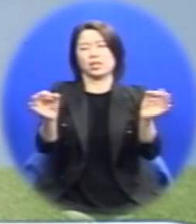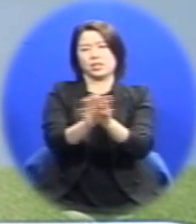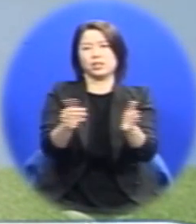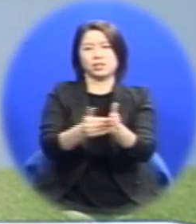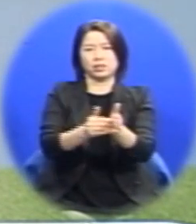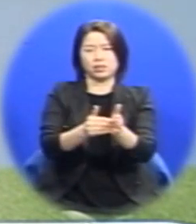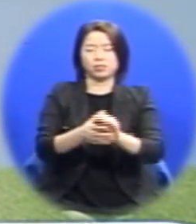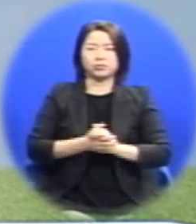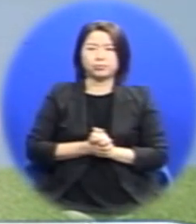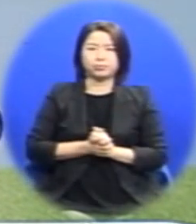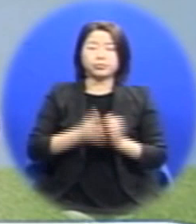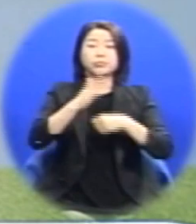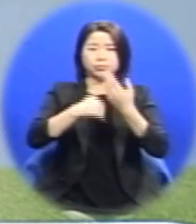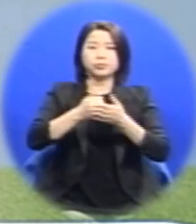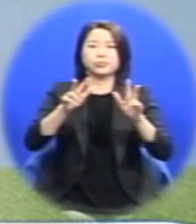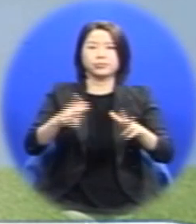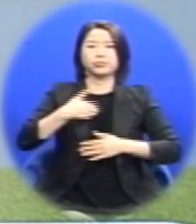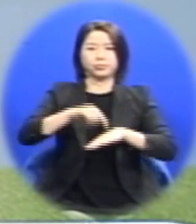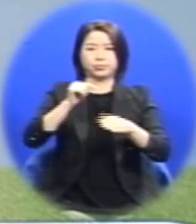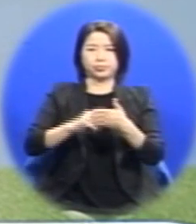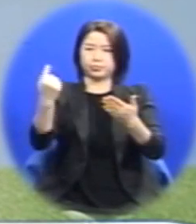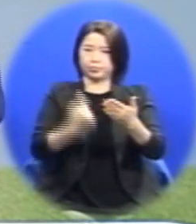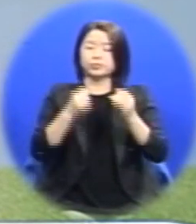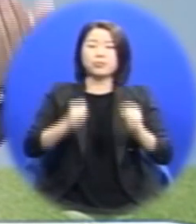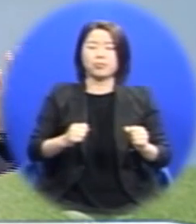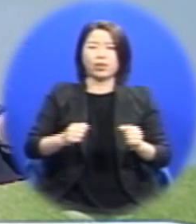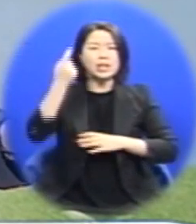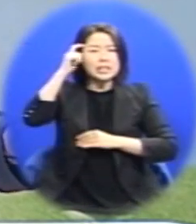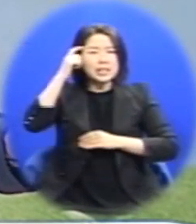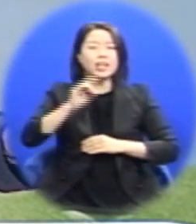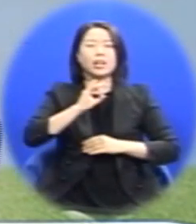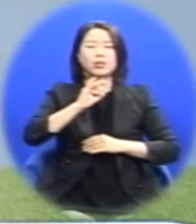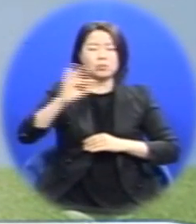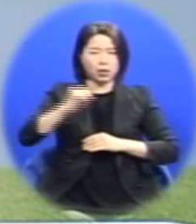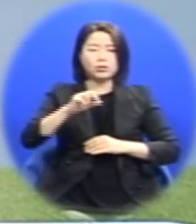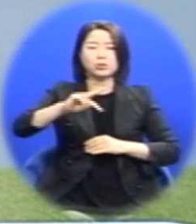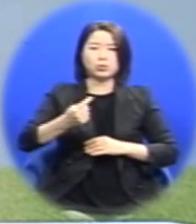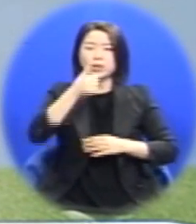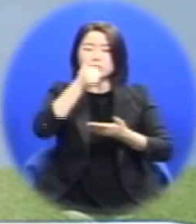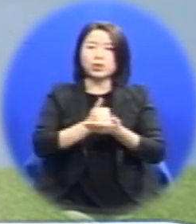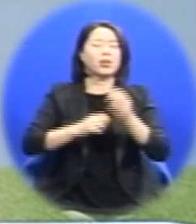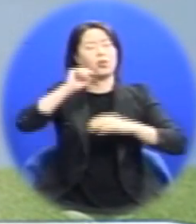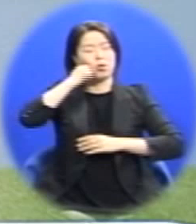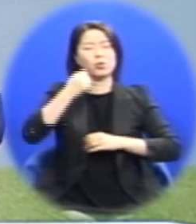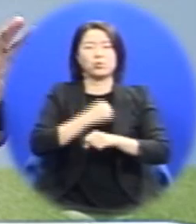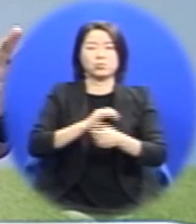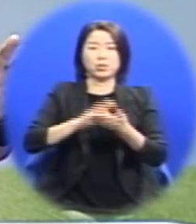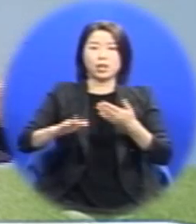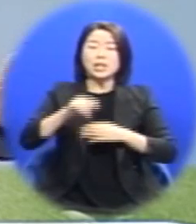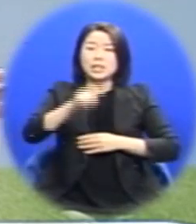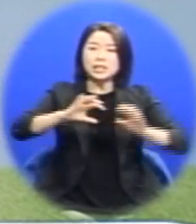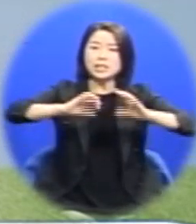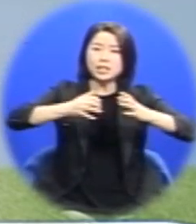끝났어요. 하나님이 지금 내 마음에 와 계신데 생각으로도 죄 짓는 일이 어려워요. 여러분, 이